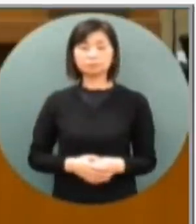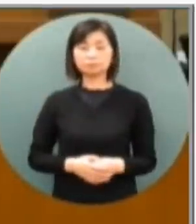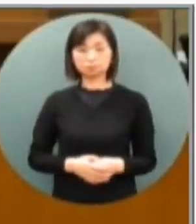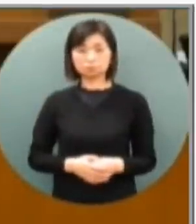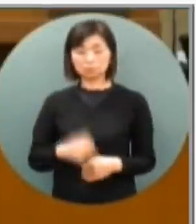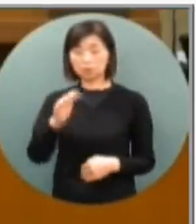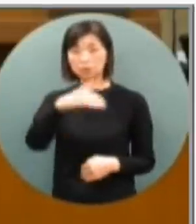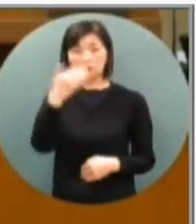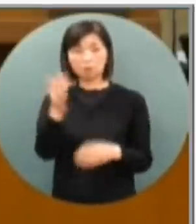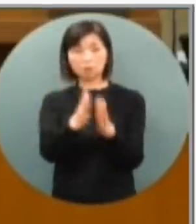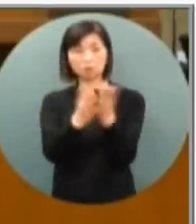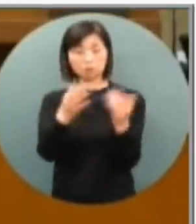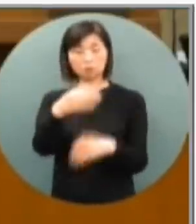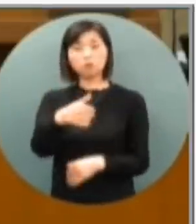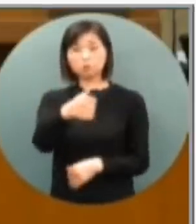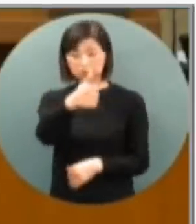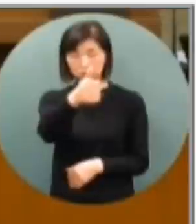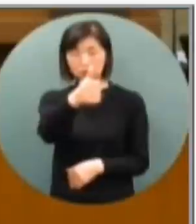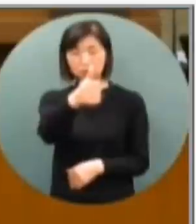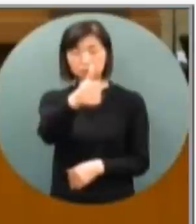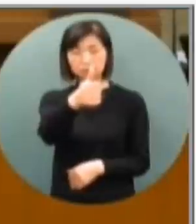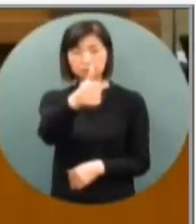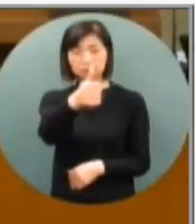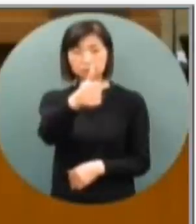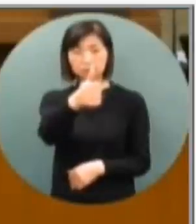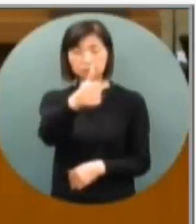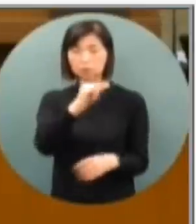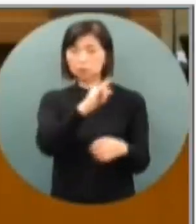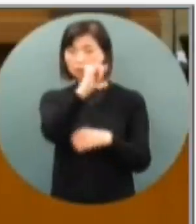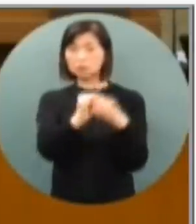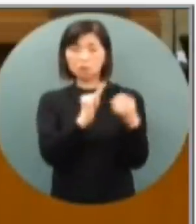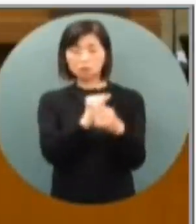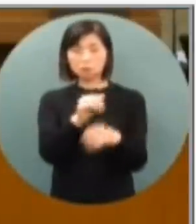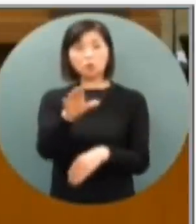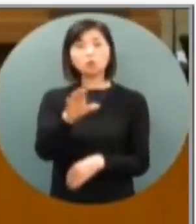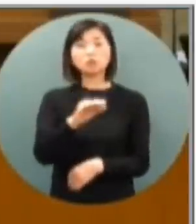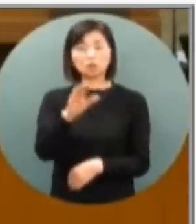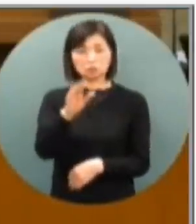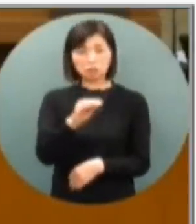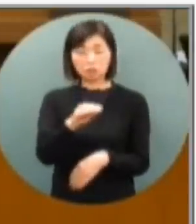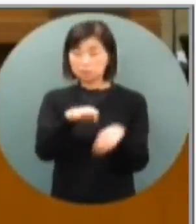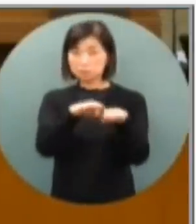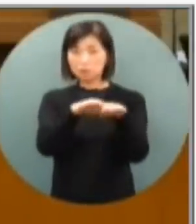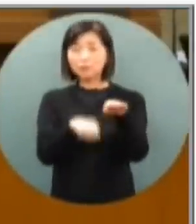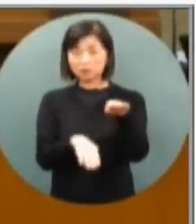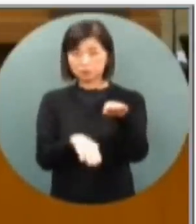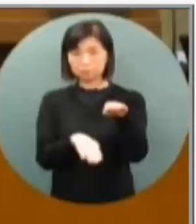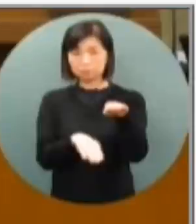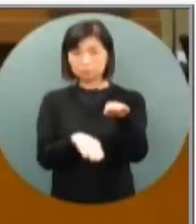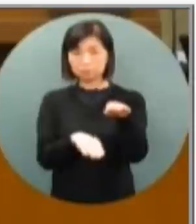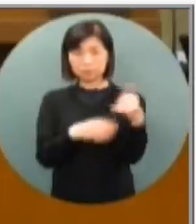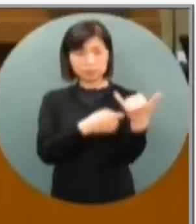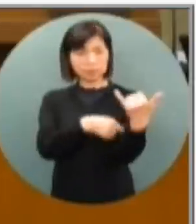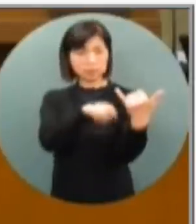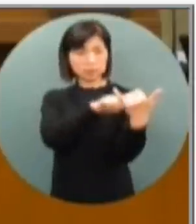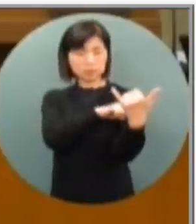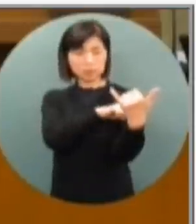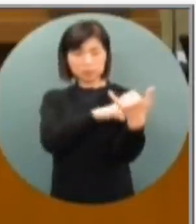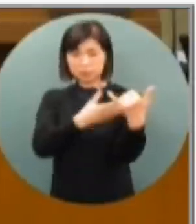大和教育長にも、このネット上の差別、人権侵害、